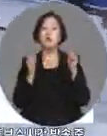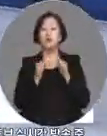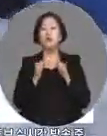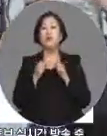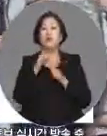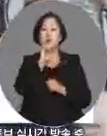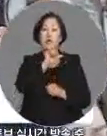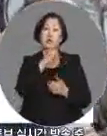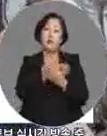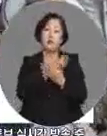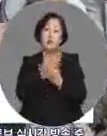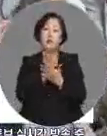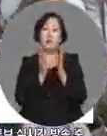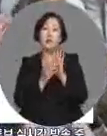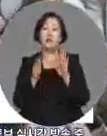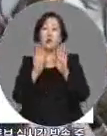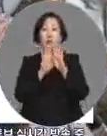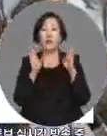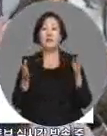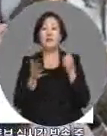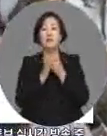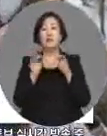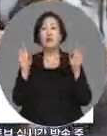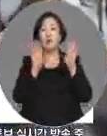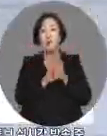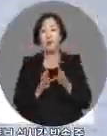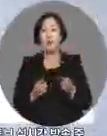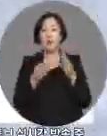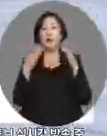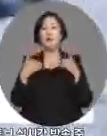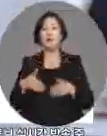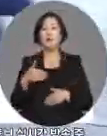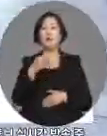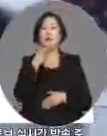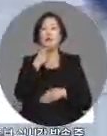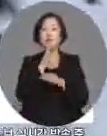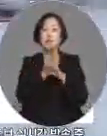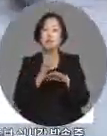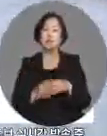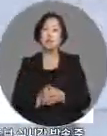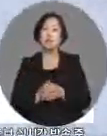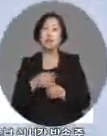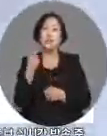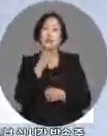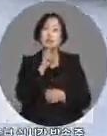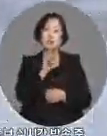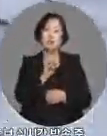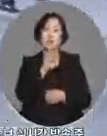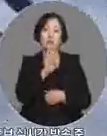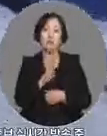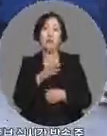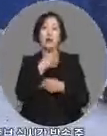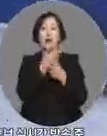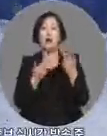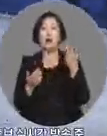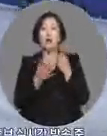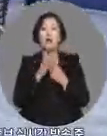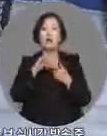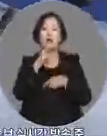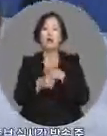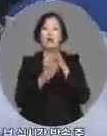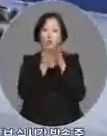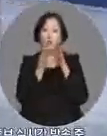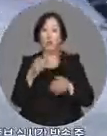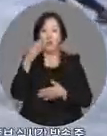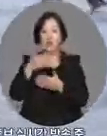시도에서 분산 개최되며 개회식과 폐회식은 열리지 않습니다. 2024 강원 동계 청소년 올림픽을 1년 앞두고